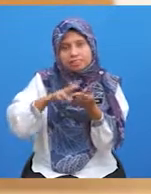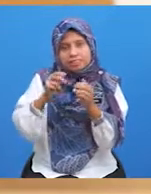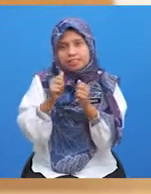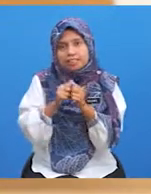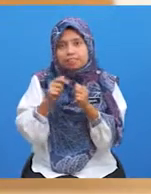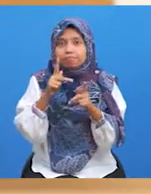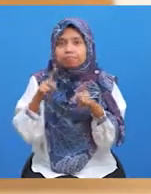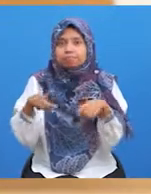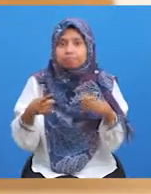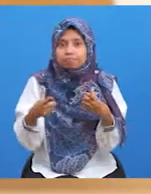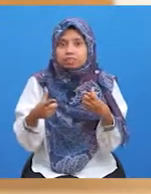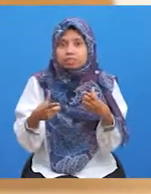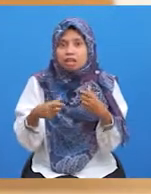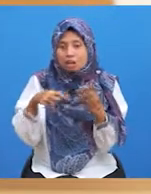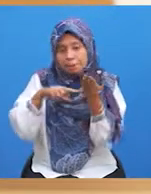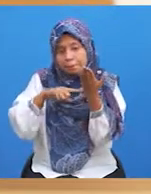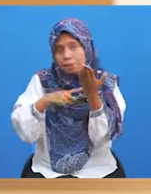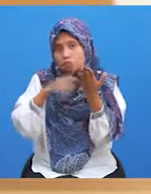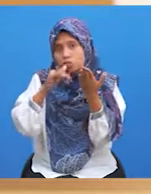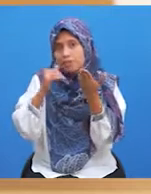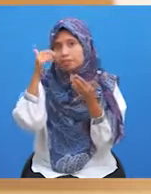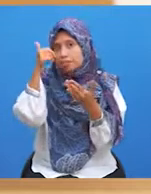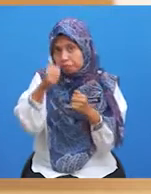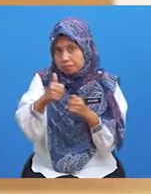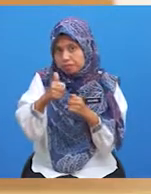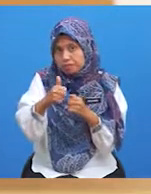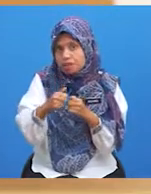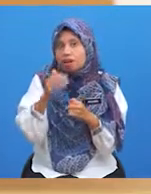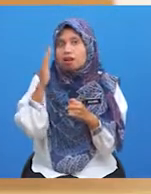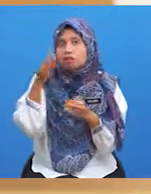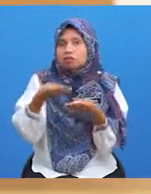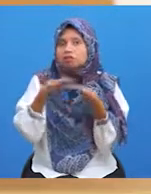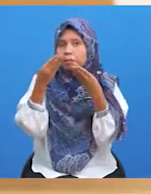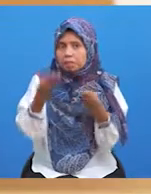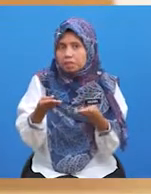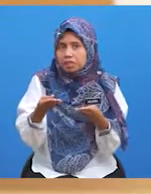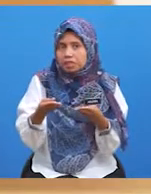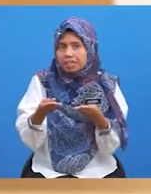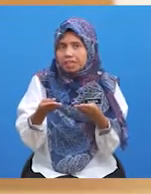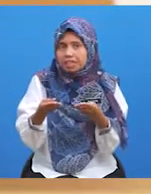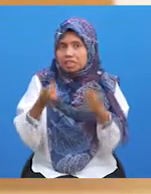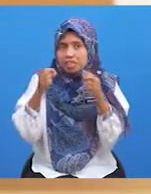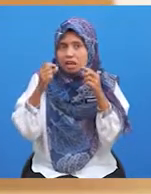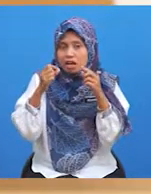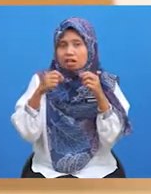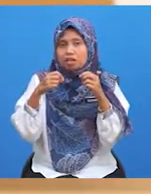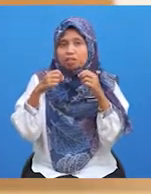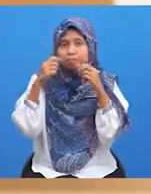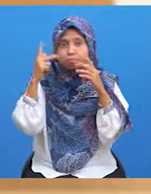kata lain, pendahuluan yang menarik akan memberikan impression yang